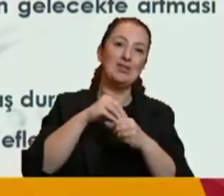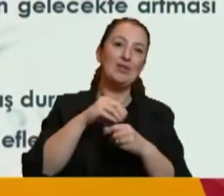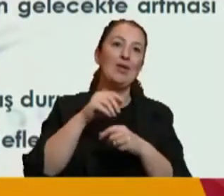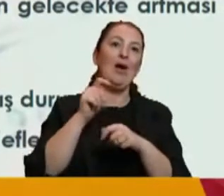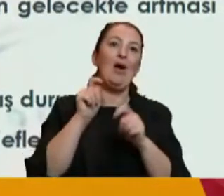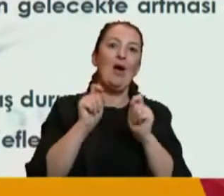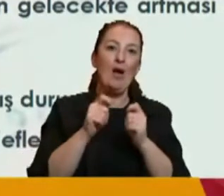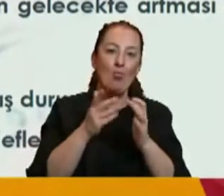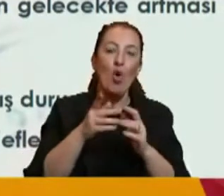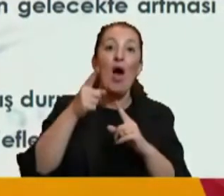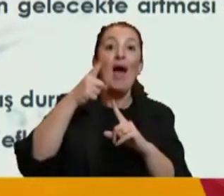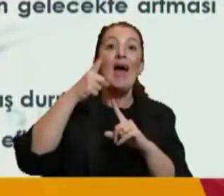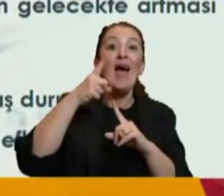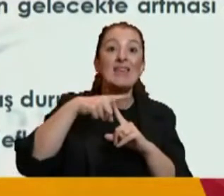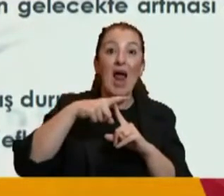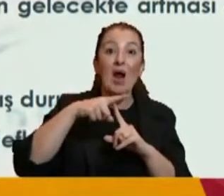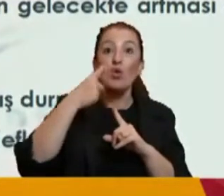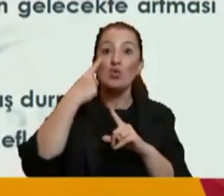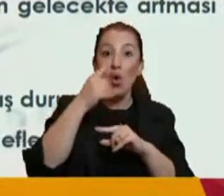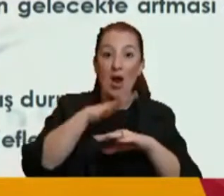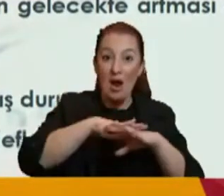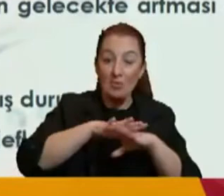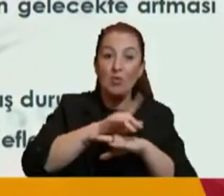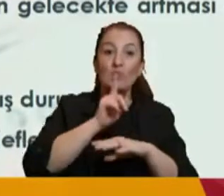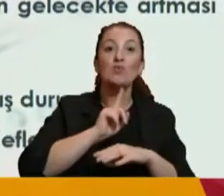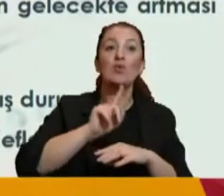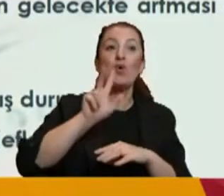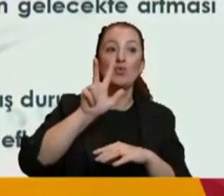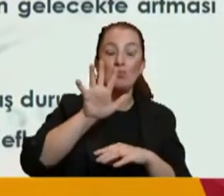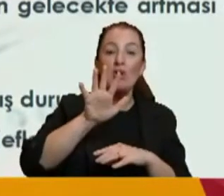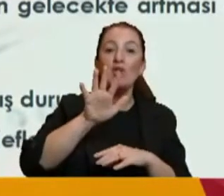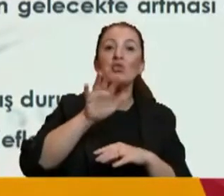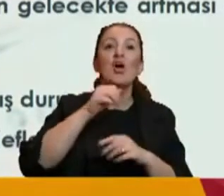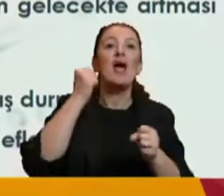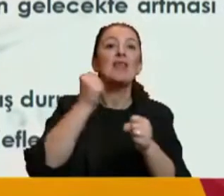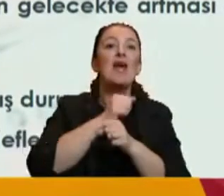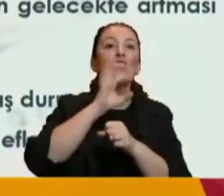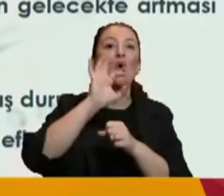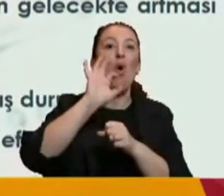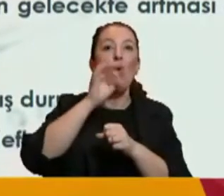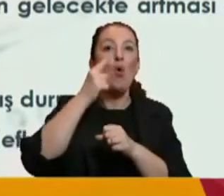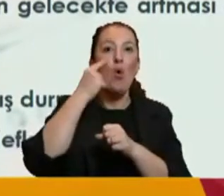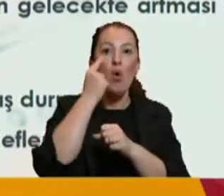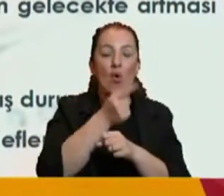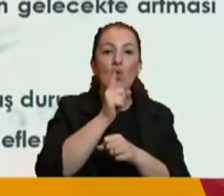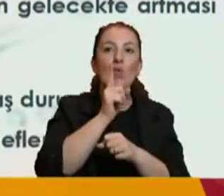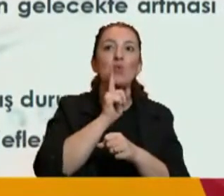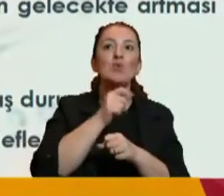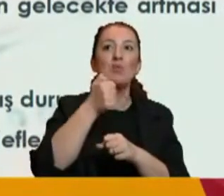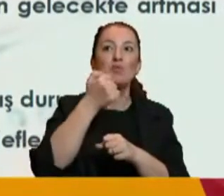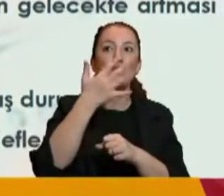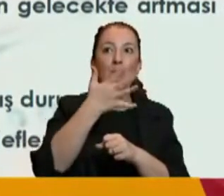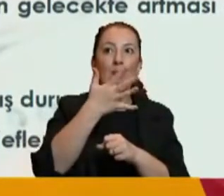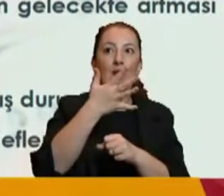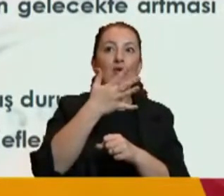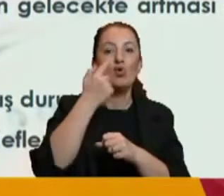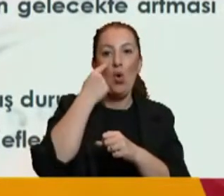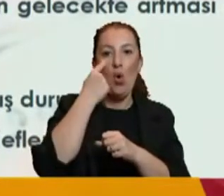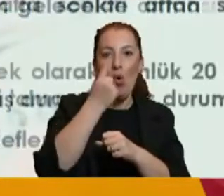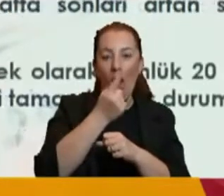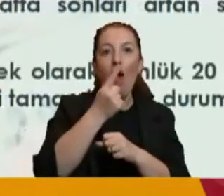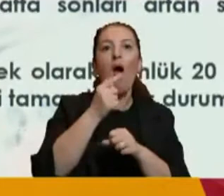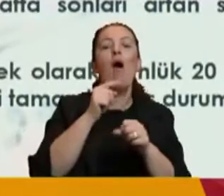tertius arıtma tesisi 135 taş olup arıtma tesisine 165 mertebelerinde